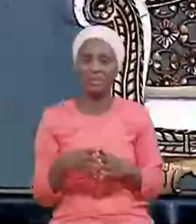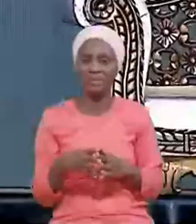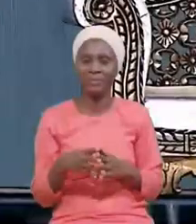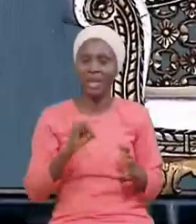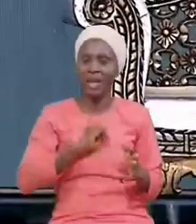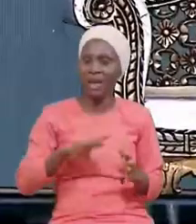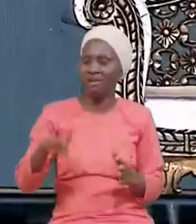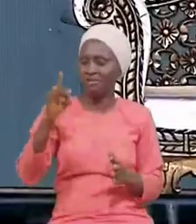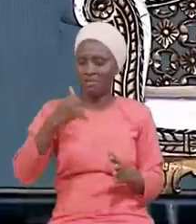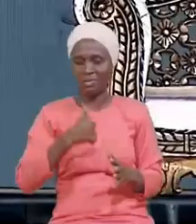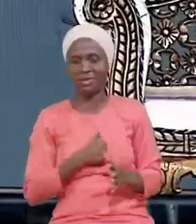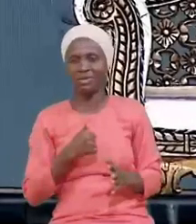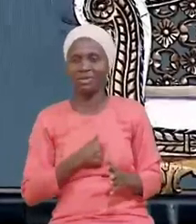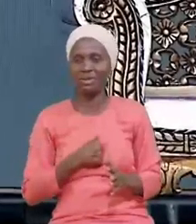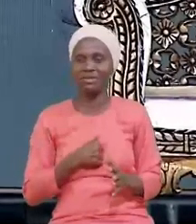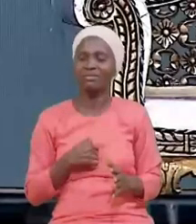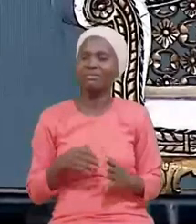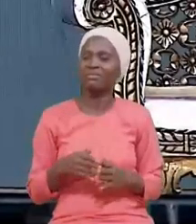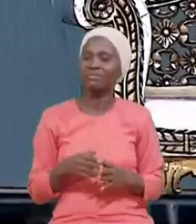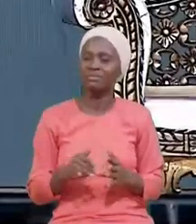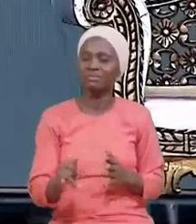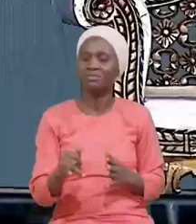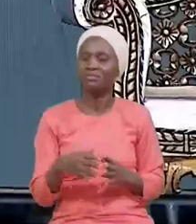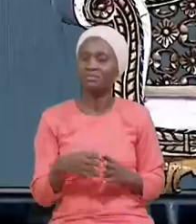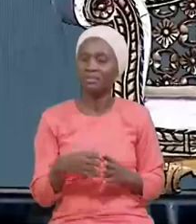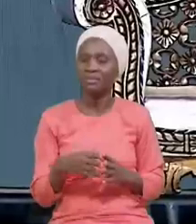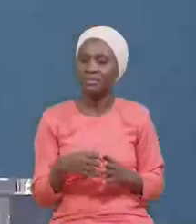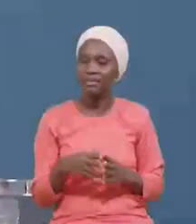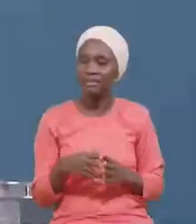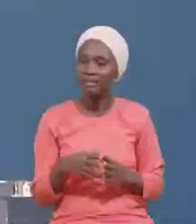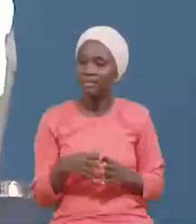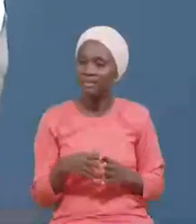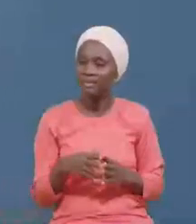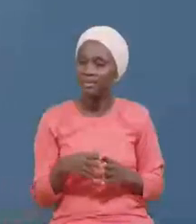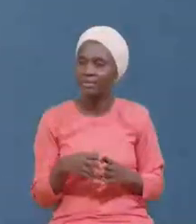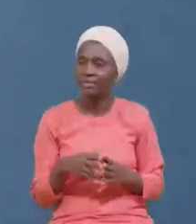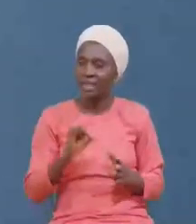Je me trouve toujours vaincu. Je cherche.